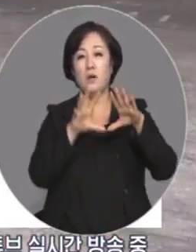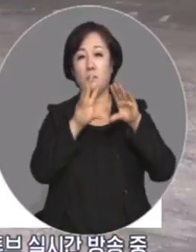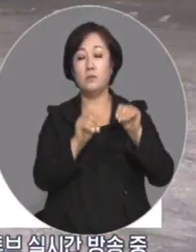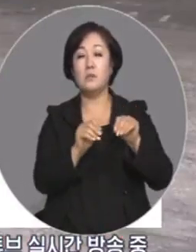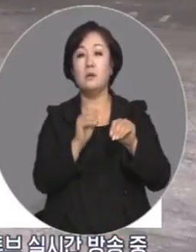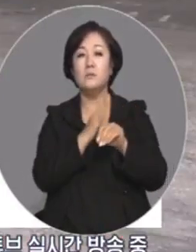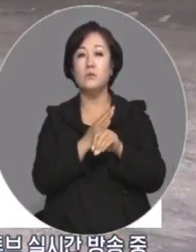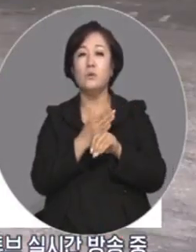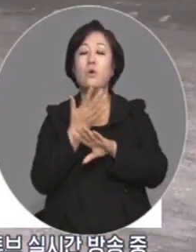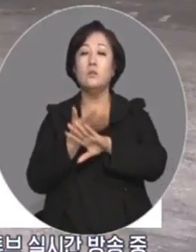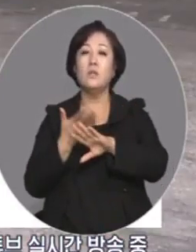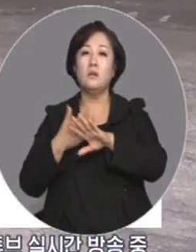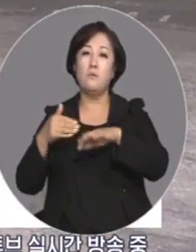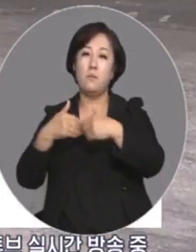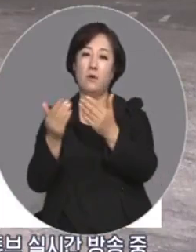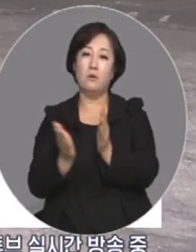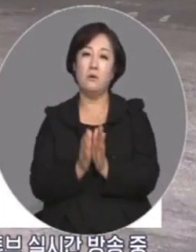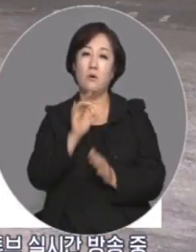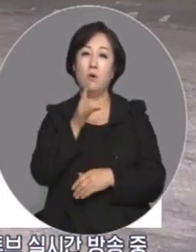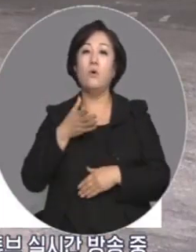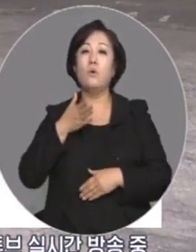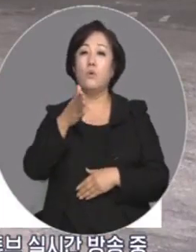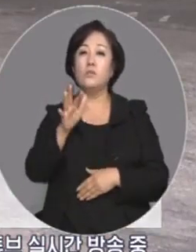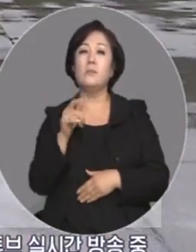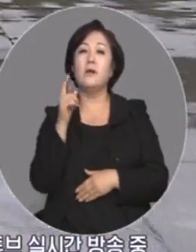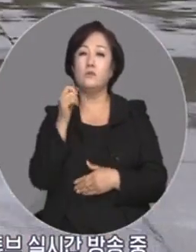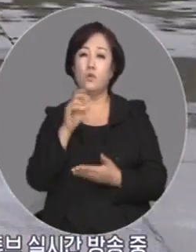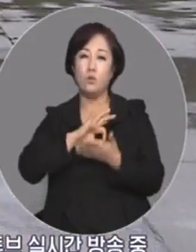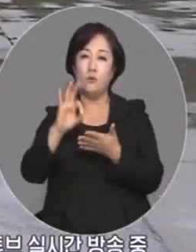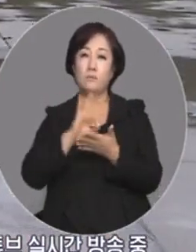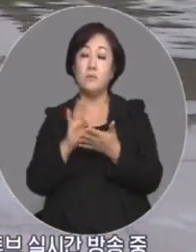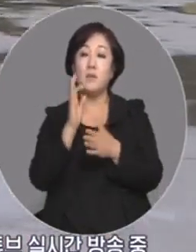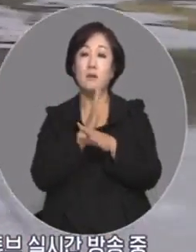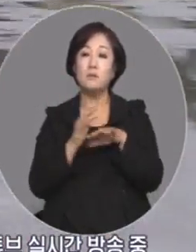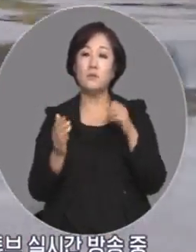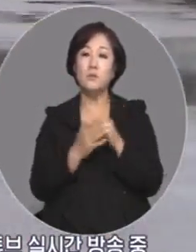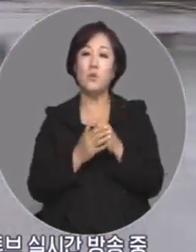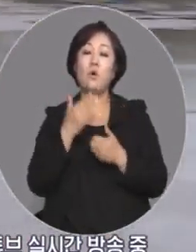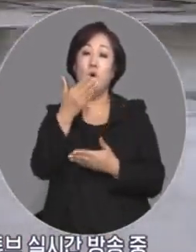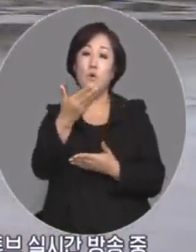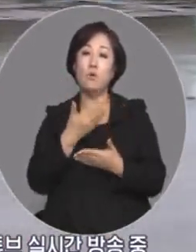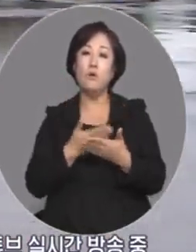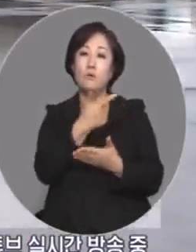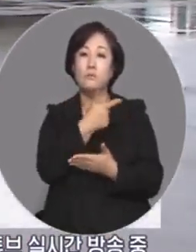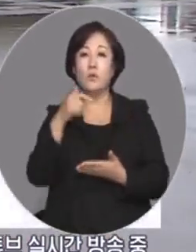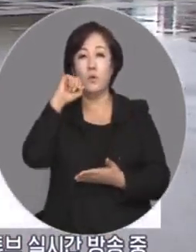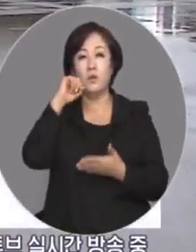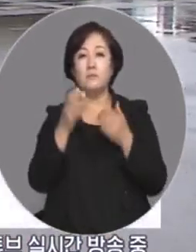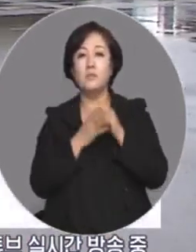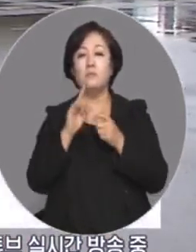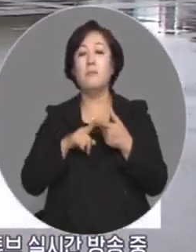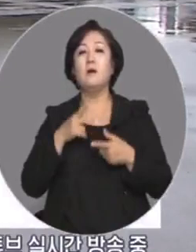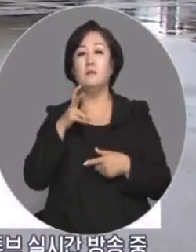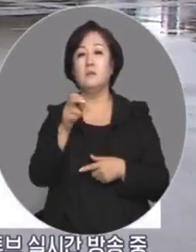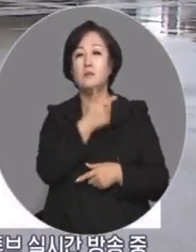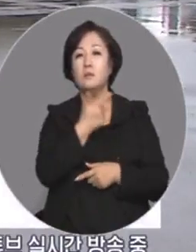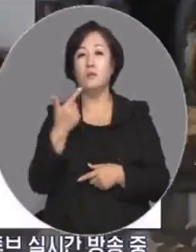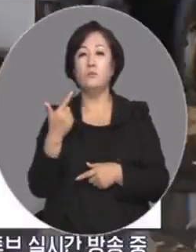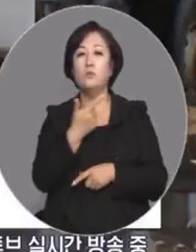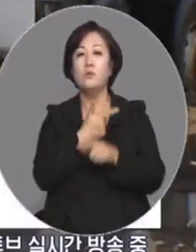상태고요. 일부 벌크룸만 조금 일부 나가고 있습니다. 요소수 공급이 어려워지자 화물차 운행에도 차질이